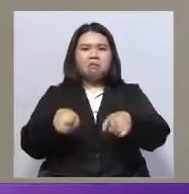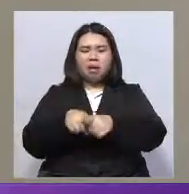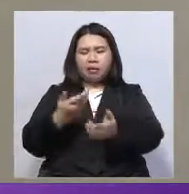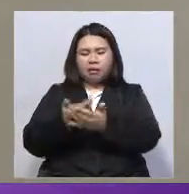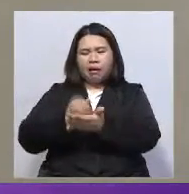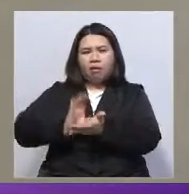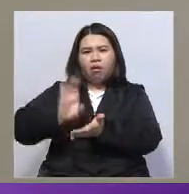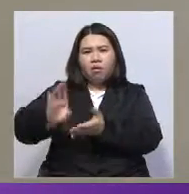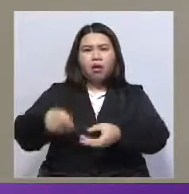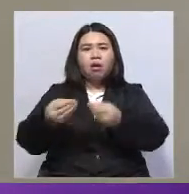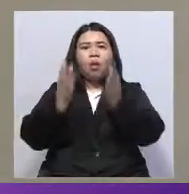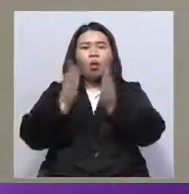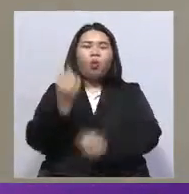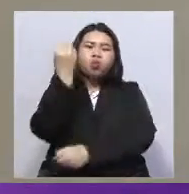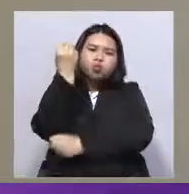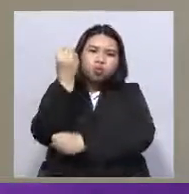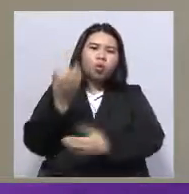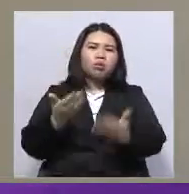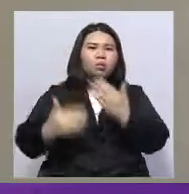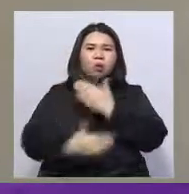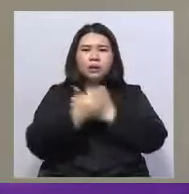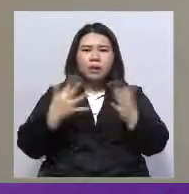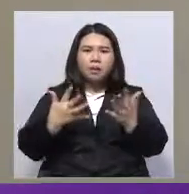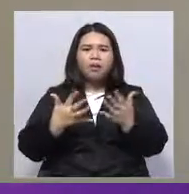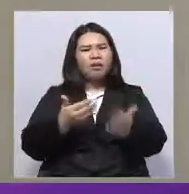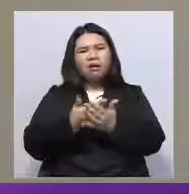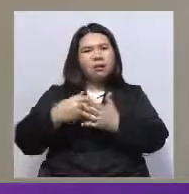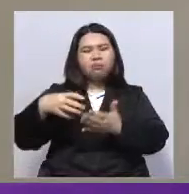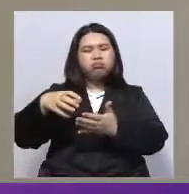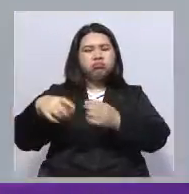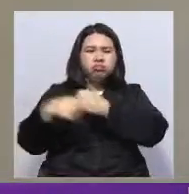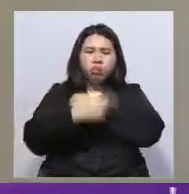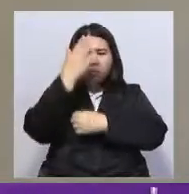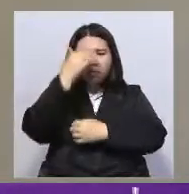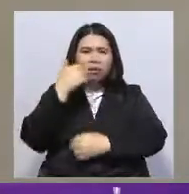องไปถึงคนจนไงคนที่เขาด้อยโอกาสเนี่ยแล้วยังไปเอาเข้ามาอีกเนี่ยผมว่าน่าอับอายนะ